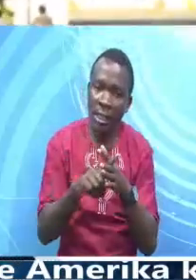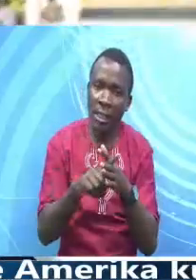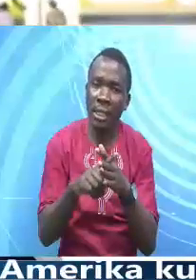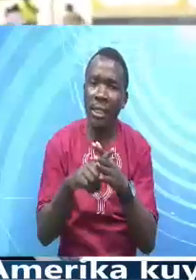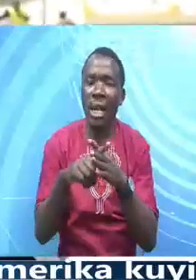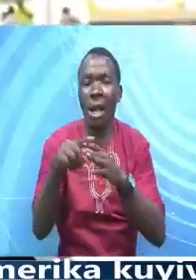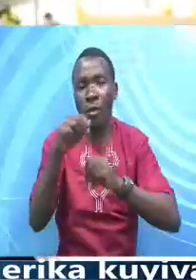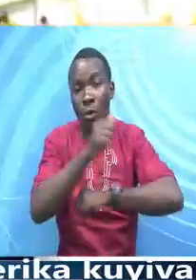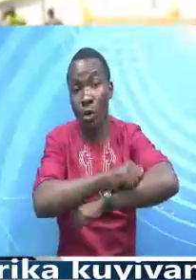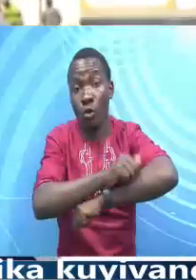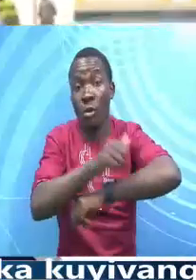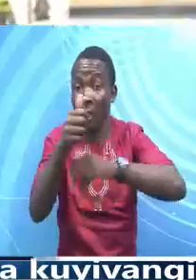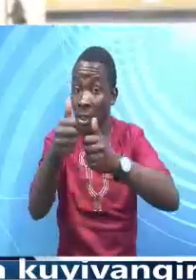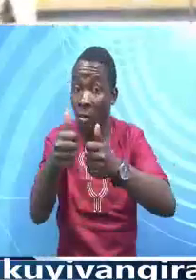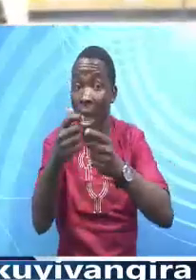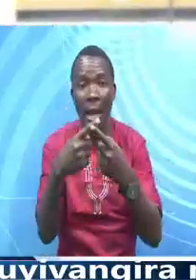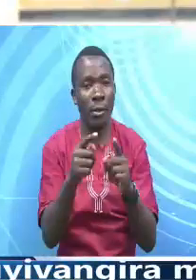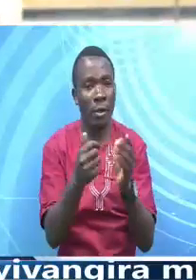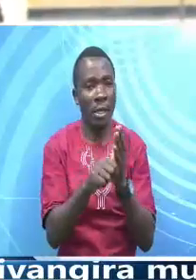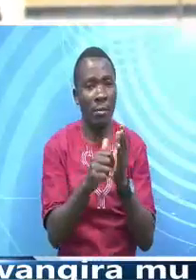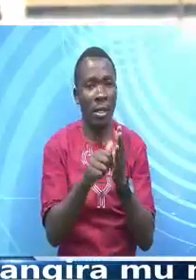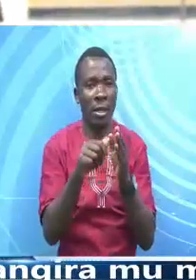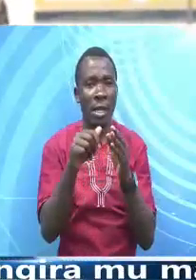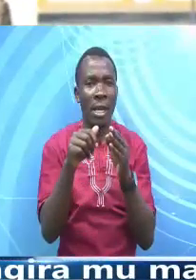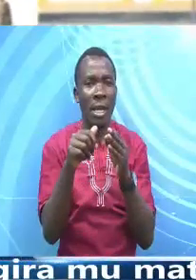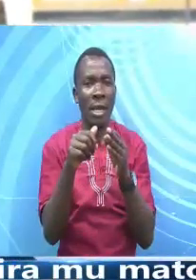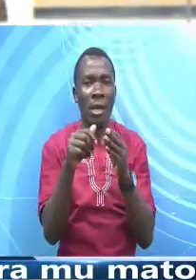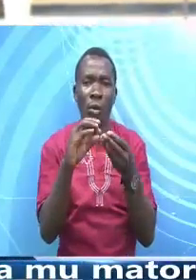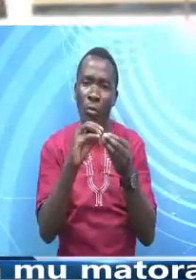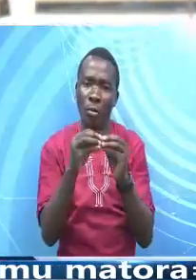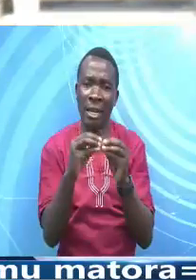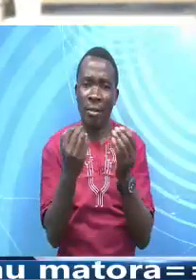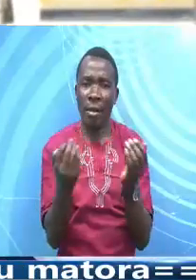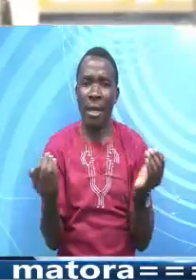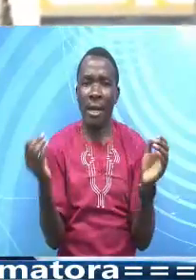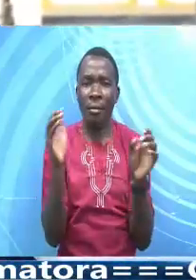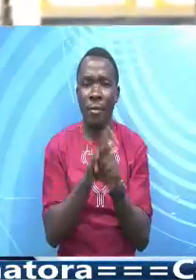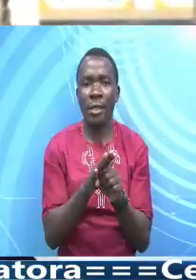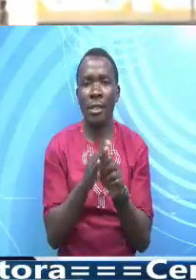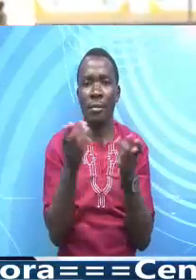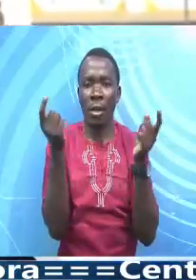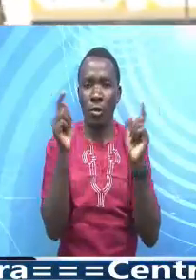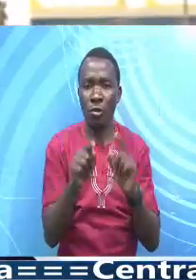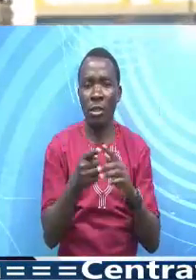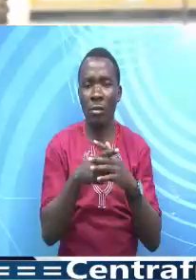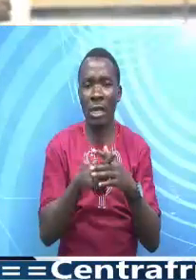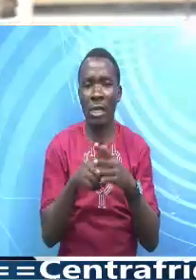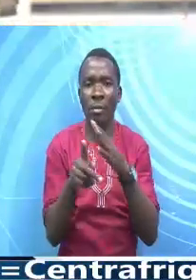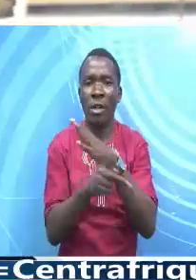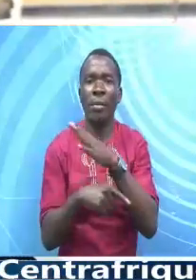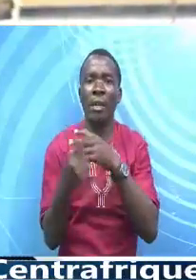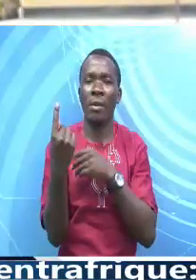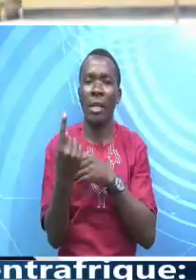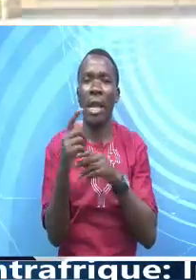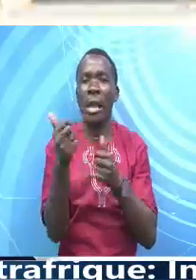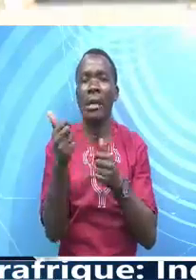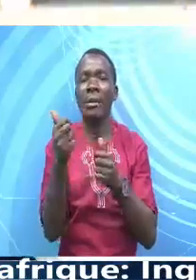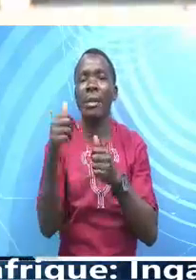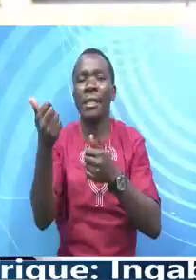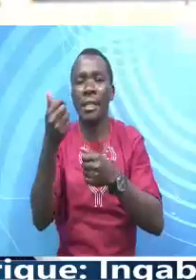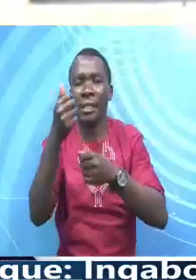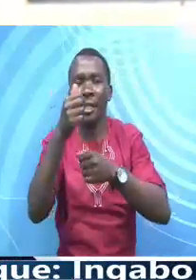rimeze neza ariko ikibazo kidasanzwe cyabaye ni umubare w'abana benshi bari kuza gutangira mu mwaka wa mbere ariko mu yindi myaka nta kibazo kiri